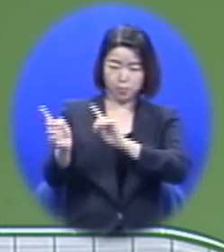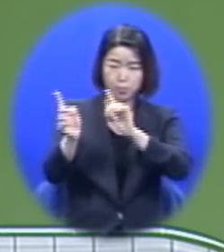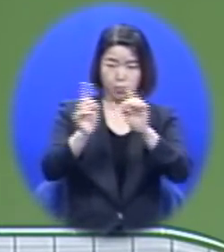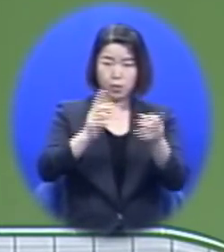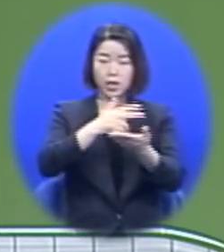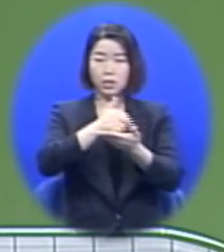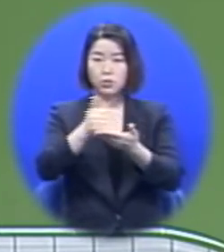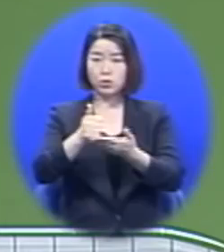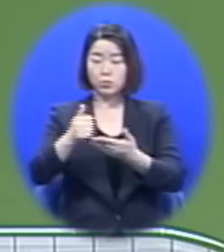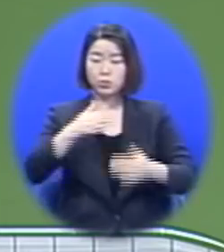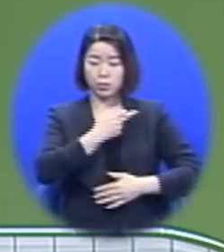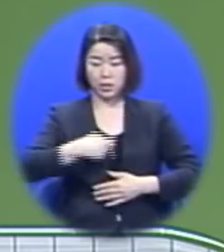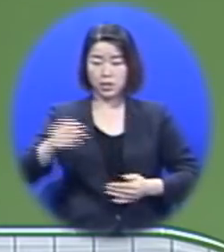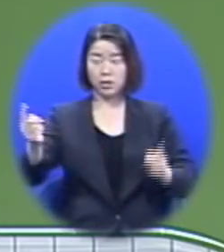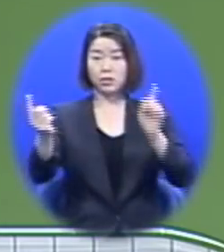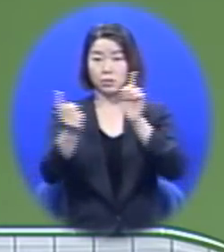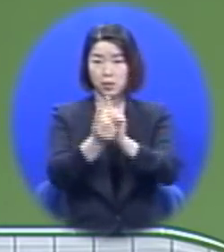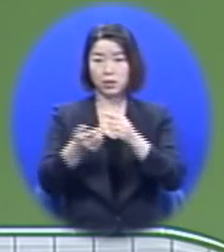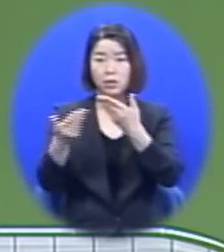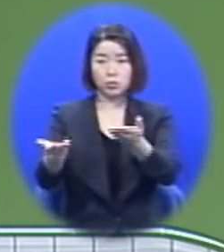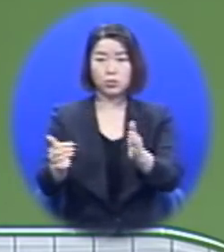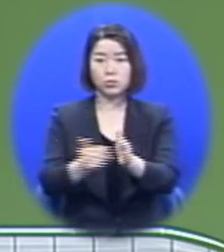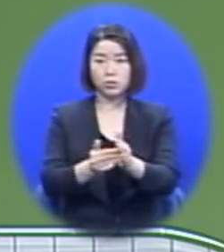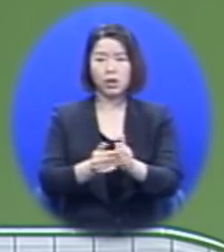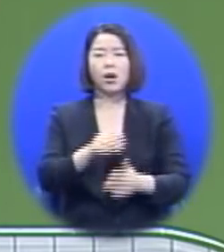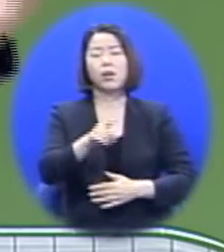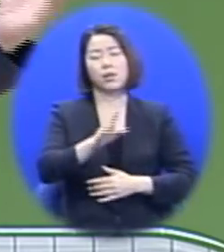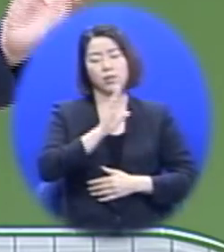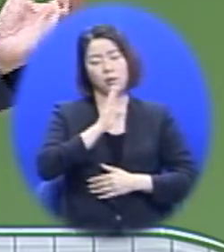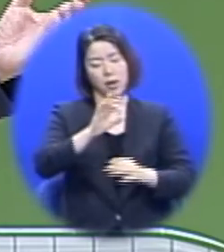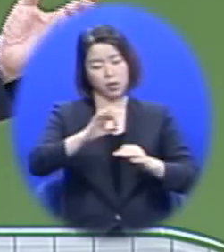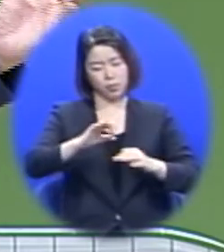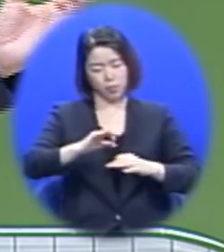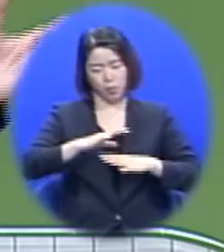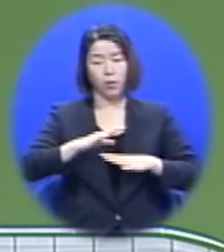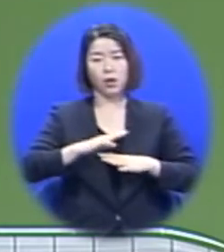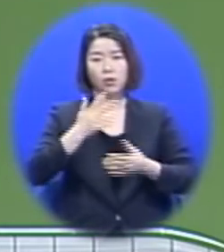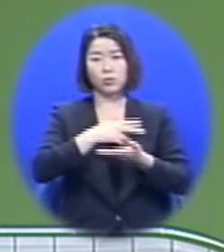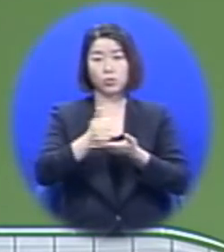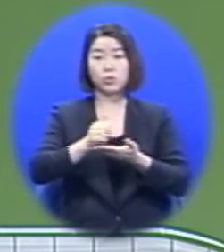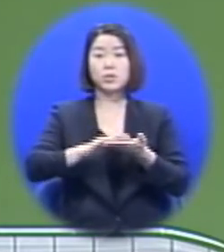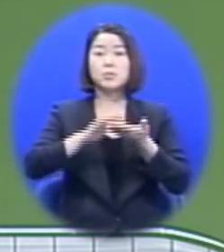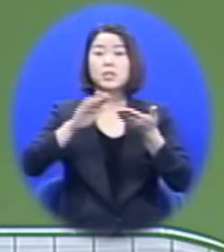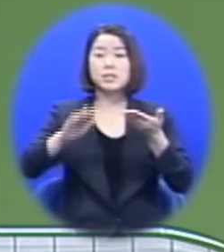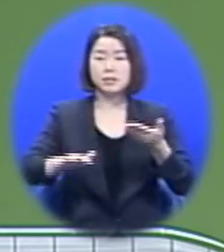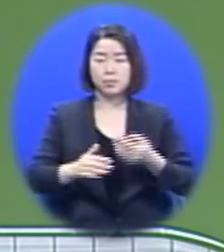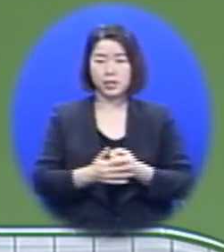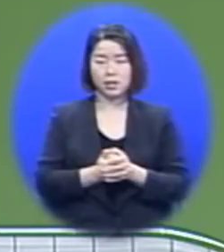그들을 만나 주셨습니다. 이건 정말 놀라운 주님이십니다.